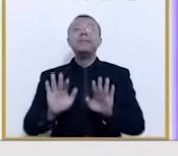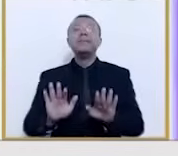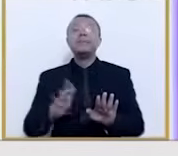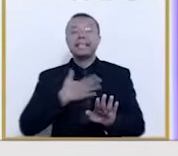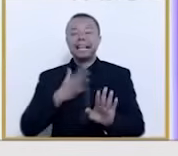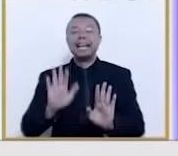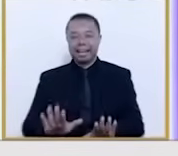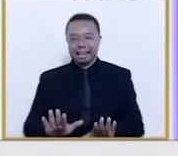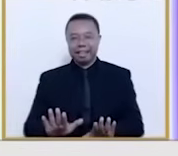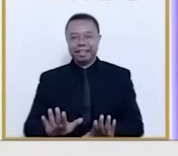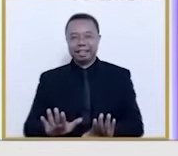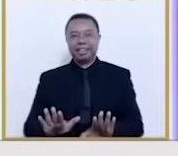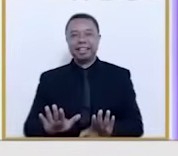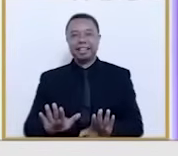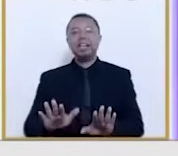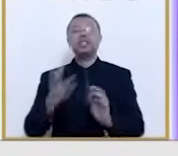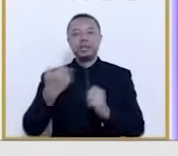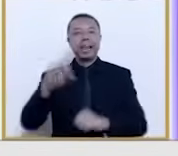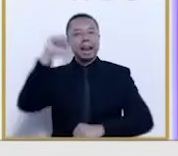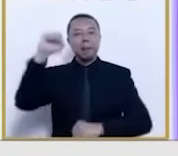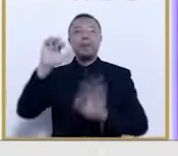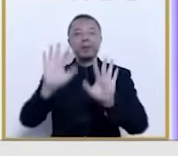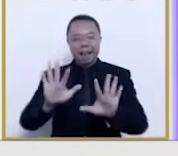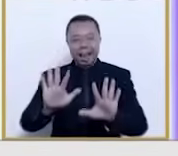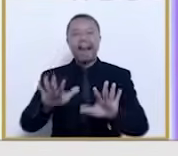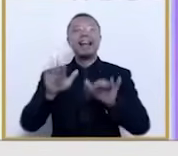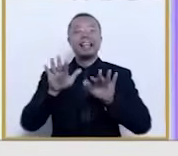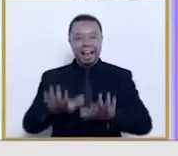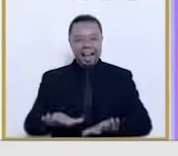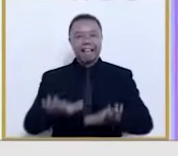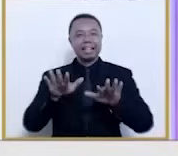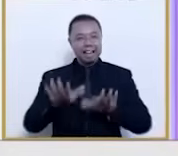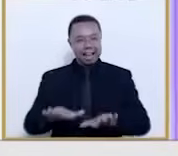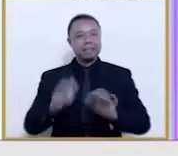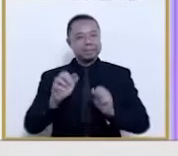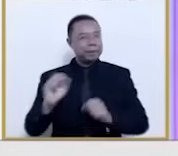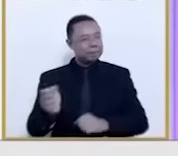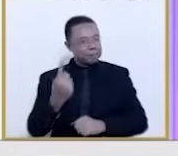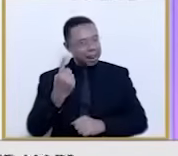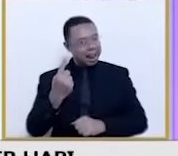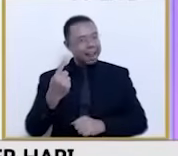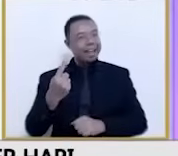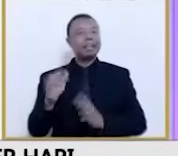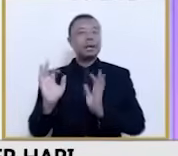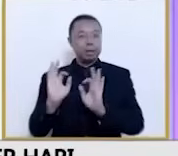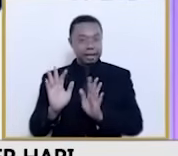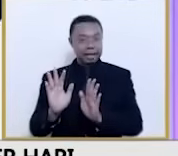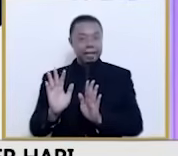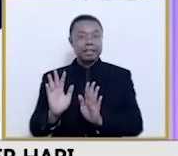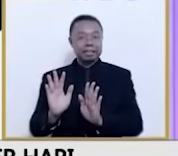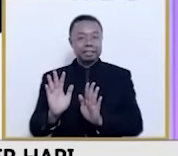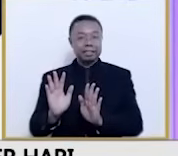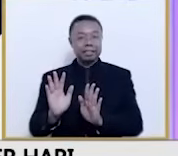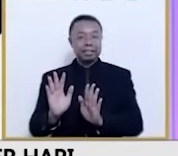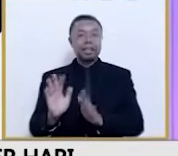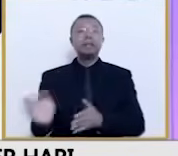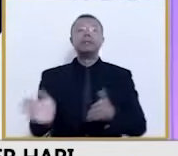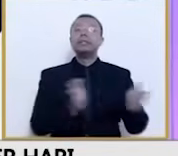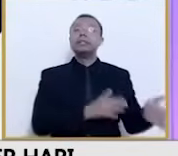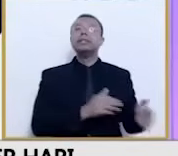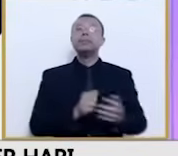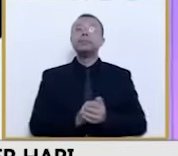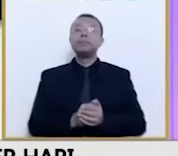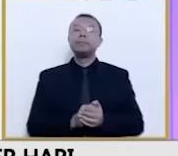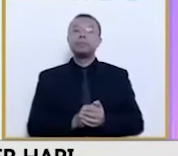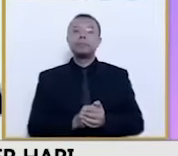Mohon tenang, Bapak Ibu. Mohon dan tenang agar bisa kita lanjutkan. Ya. Saya lanjutkan